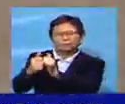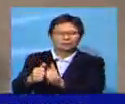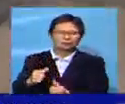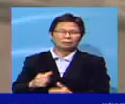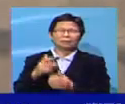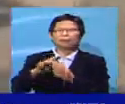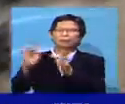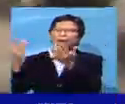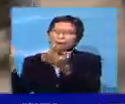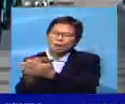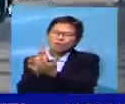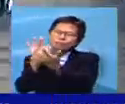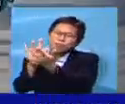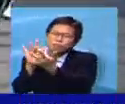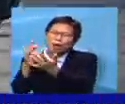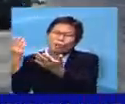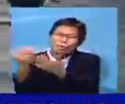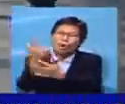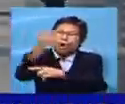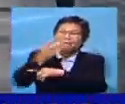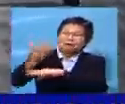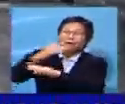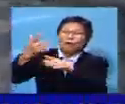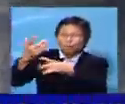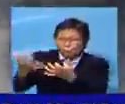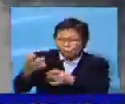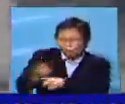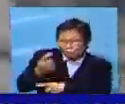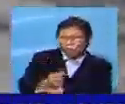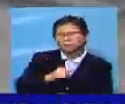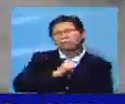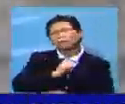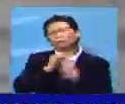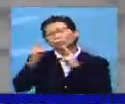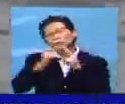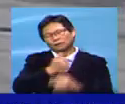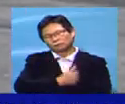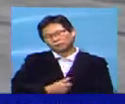t hari lepas nak prtis super motersamaap takah